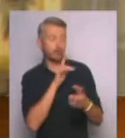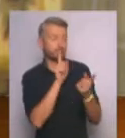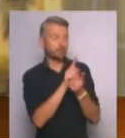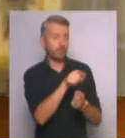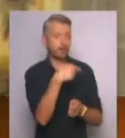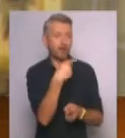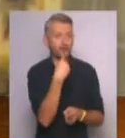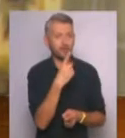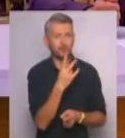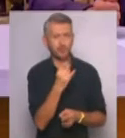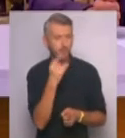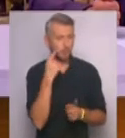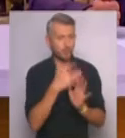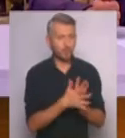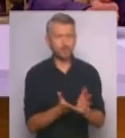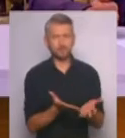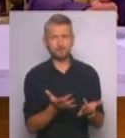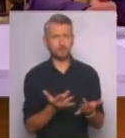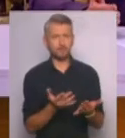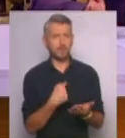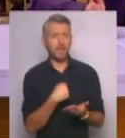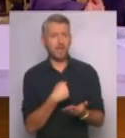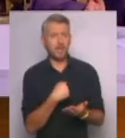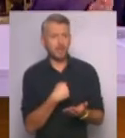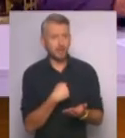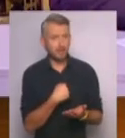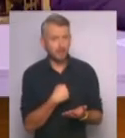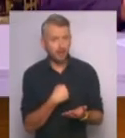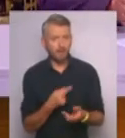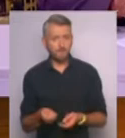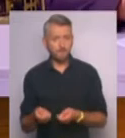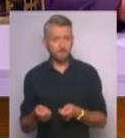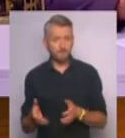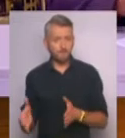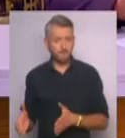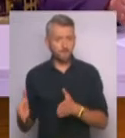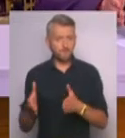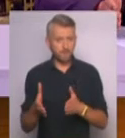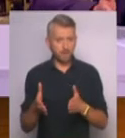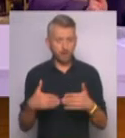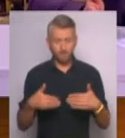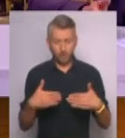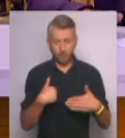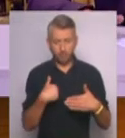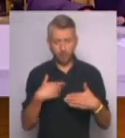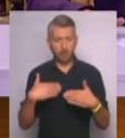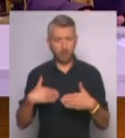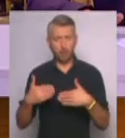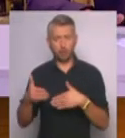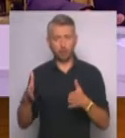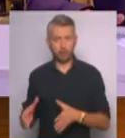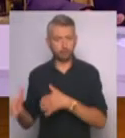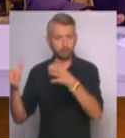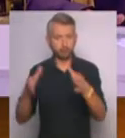що, розумієш, я виніс контейнер за ворота, поставив його за воротами. За ніч